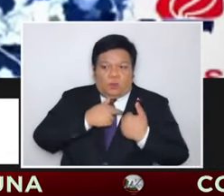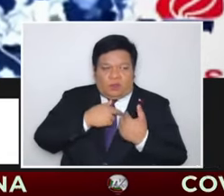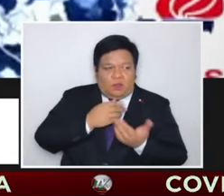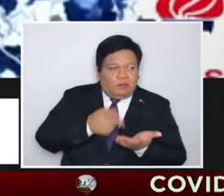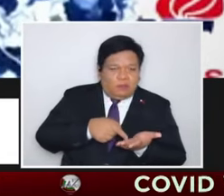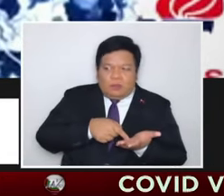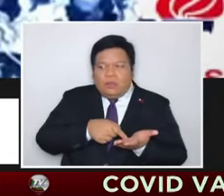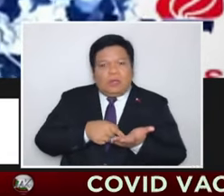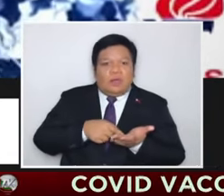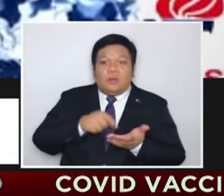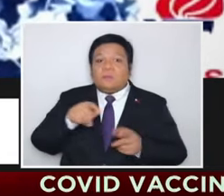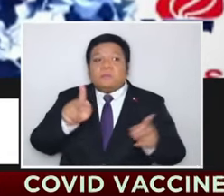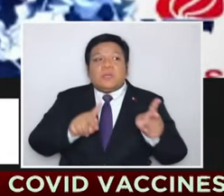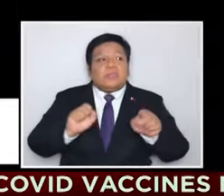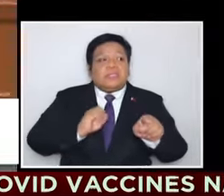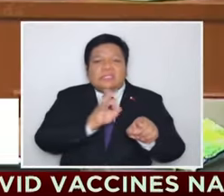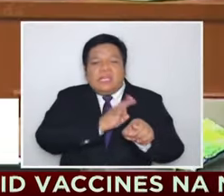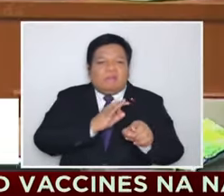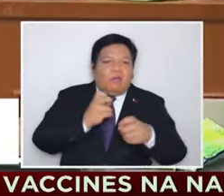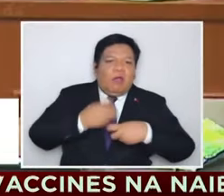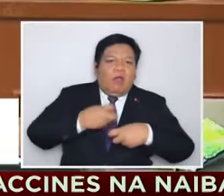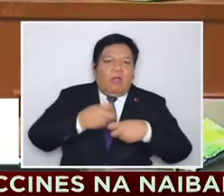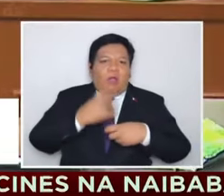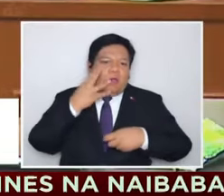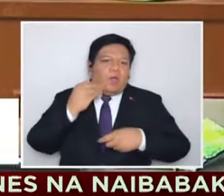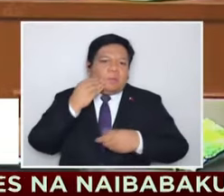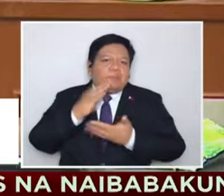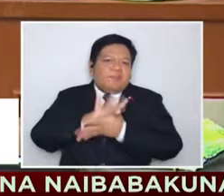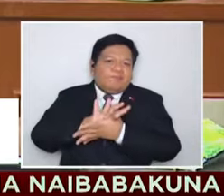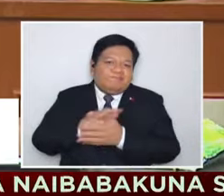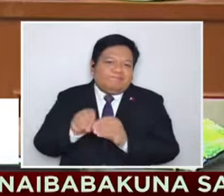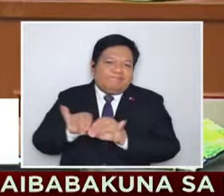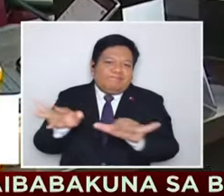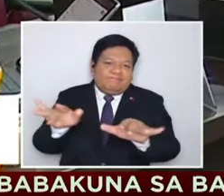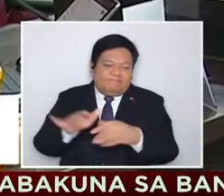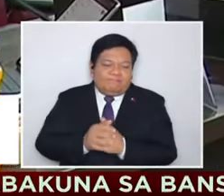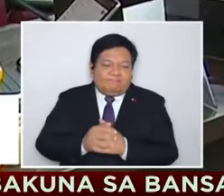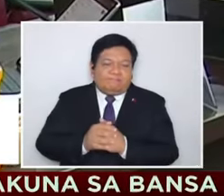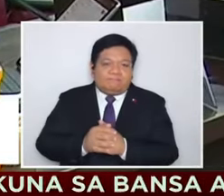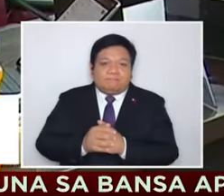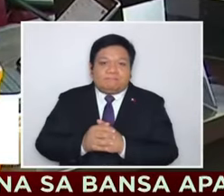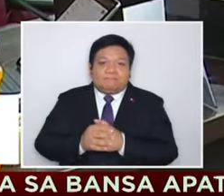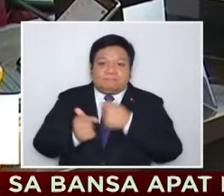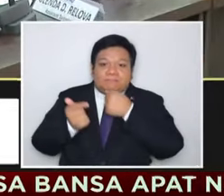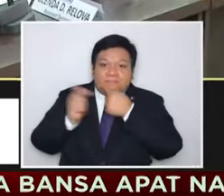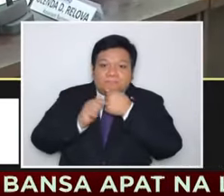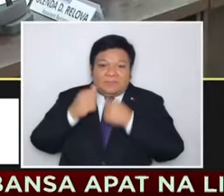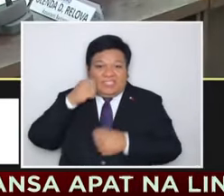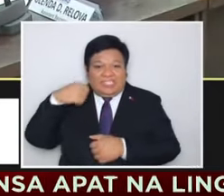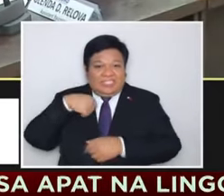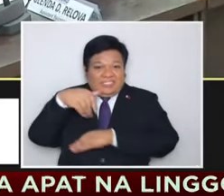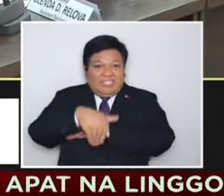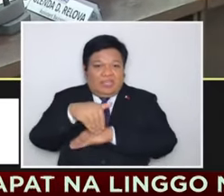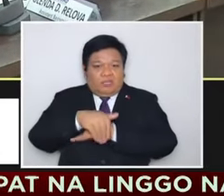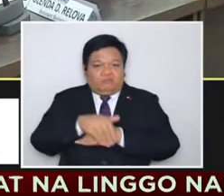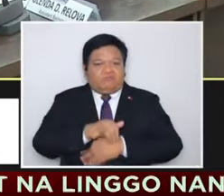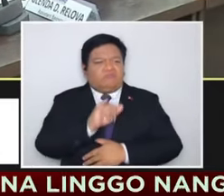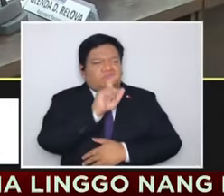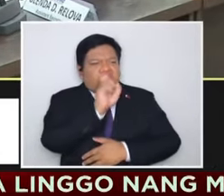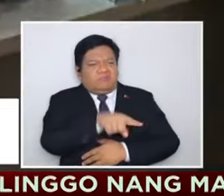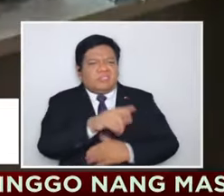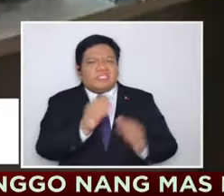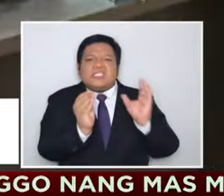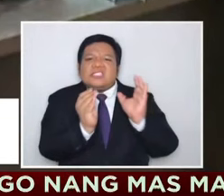having difficulties with the pandemic. Kagabi, sinita rin ng isang mababatas kung bakit natenga ang pondo ng Department of Social